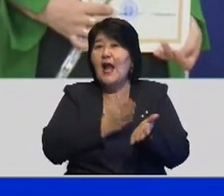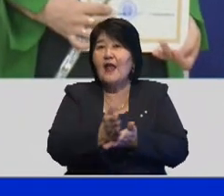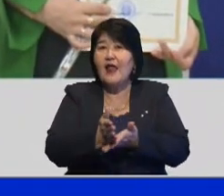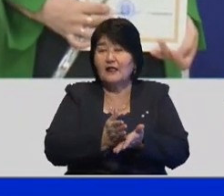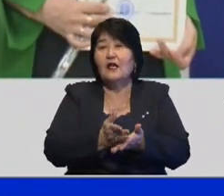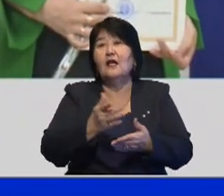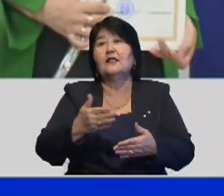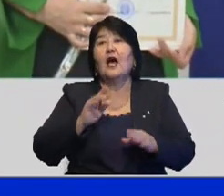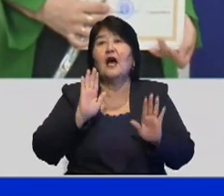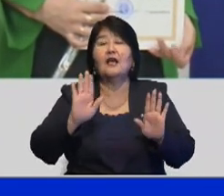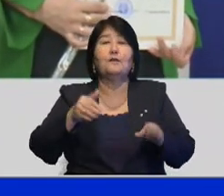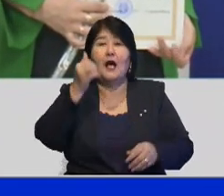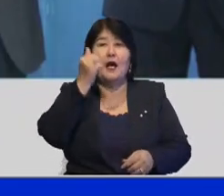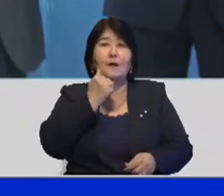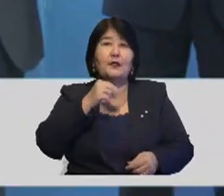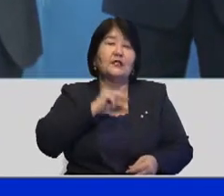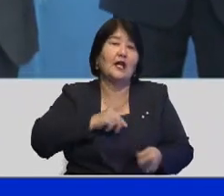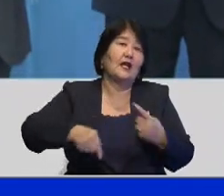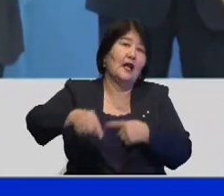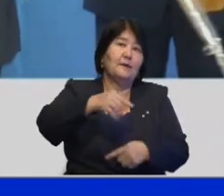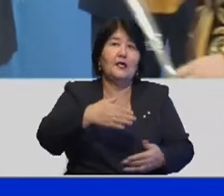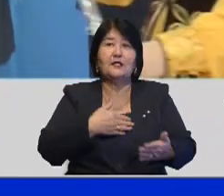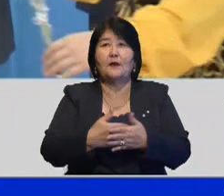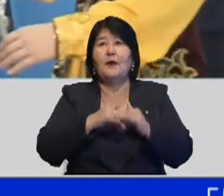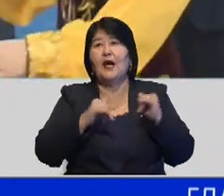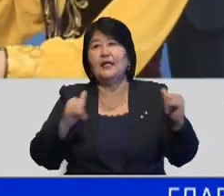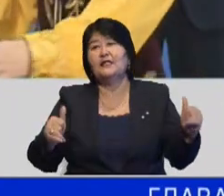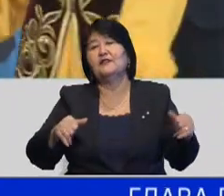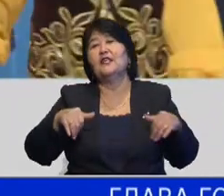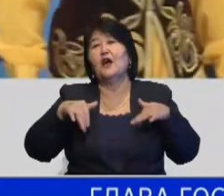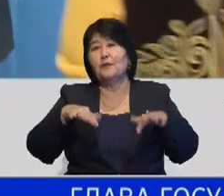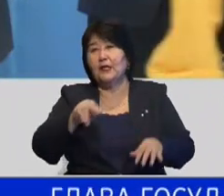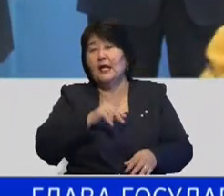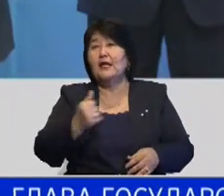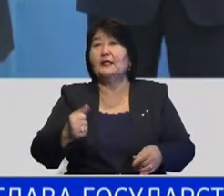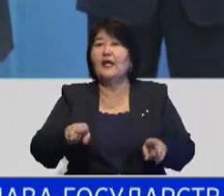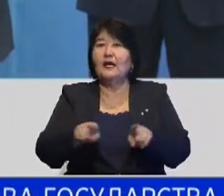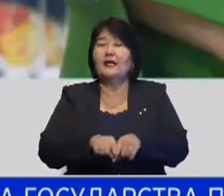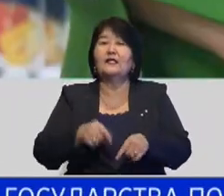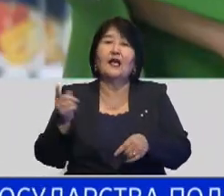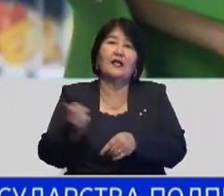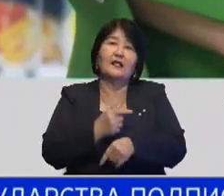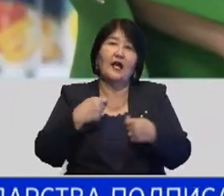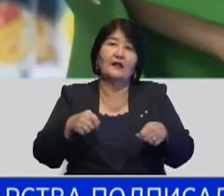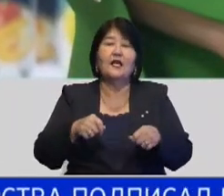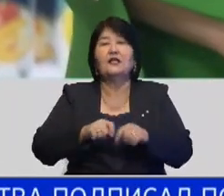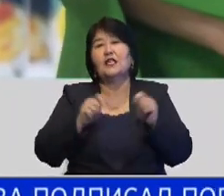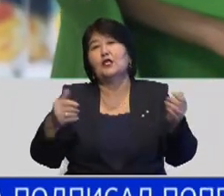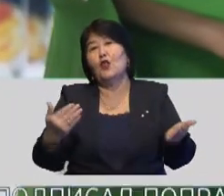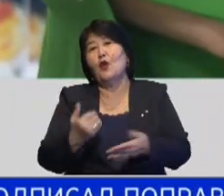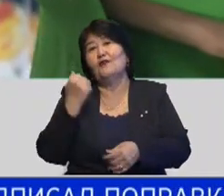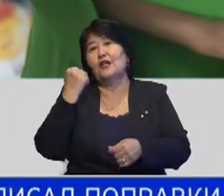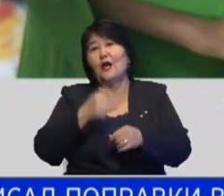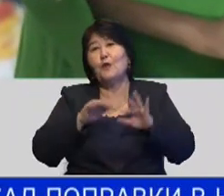ярмарке была выражена благодарность бизнес-сообществу за вклад в развитие предпринимательства, насыщение рынка товарами, создание новых